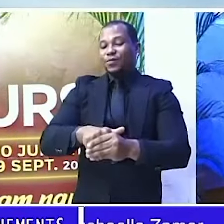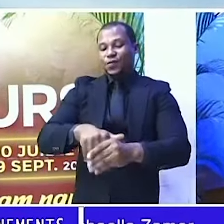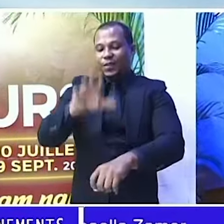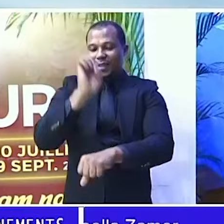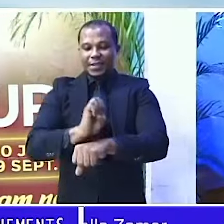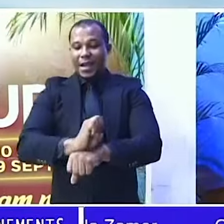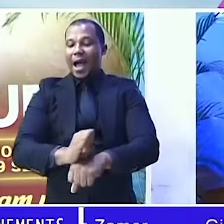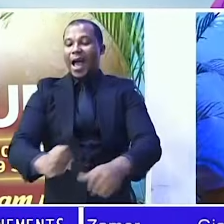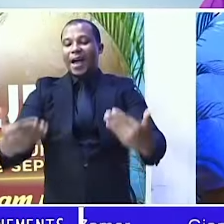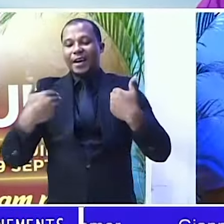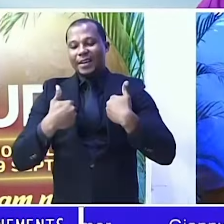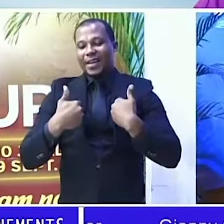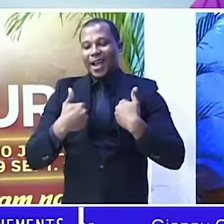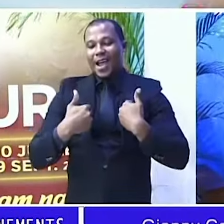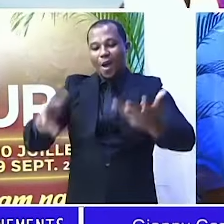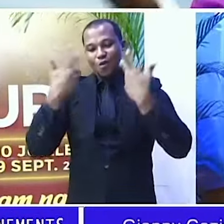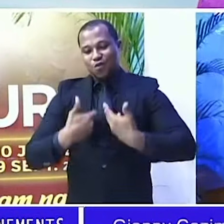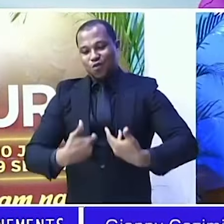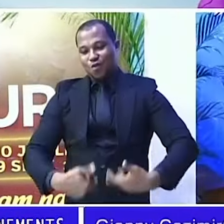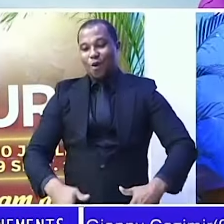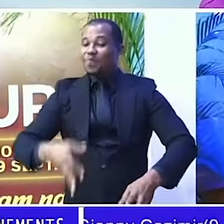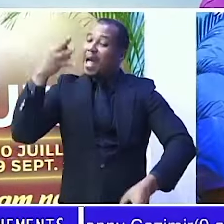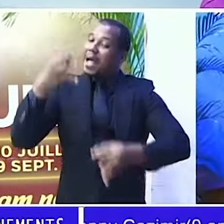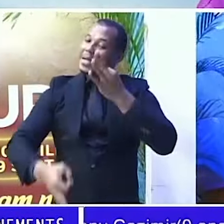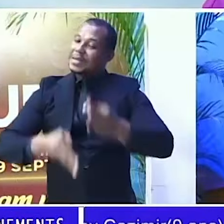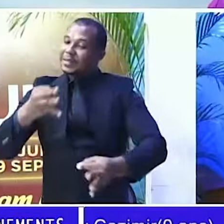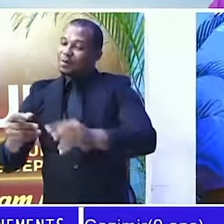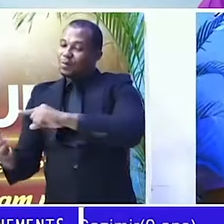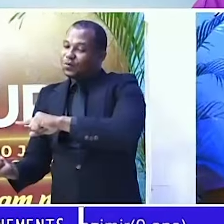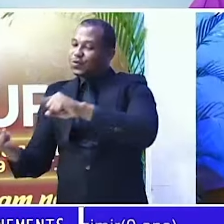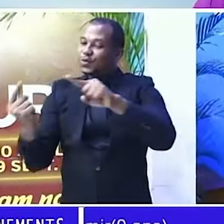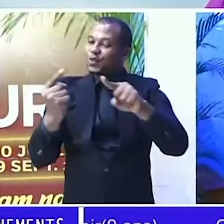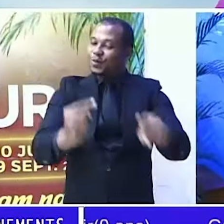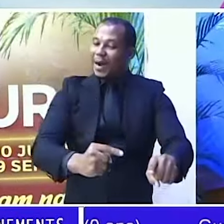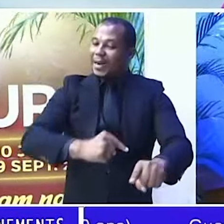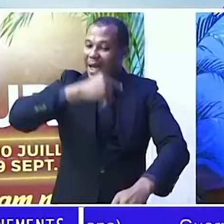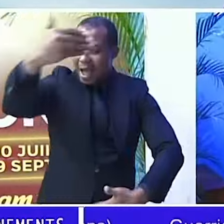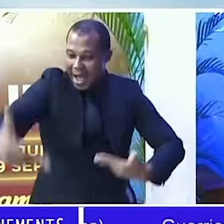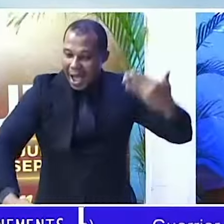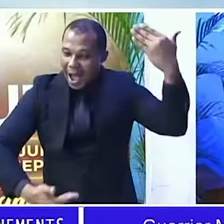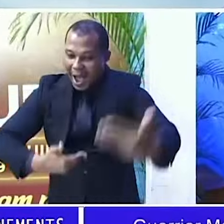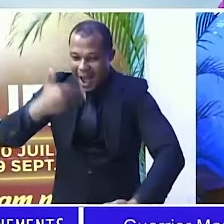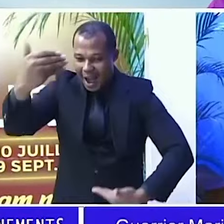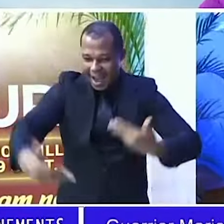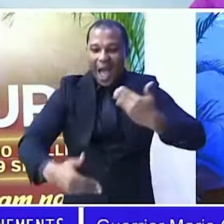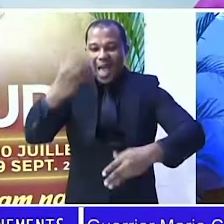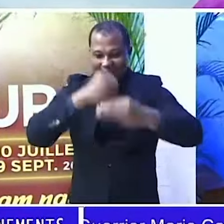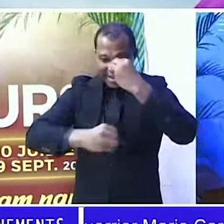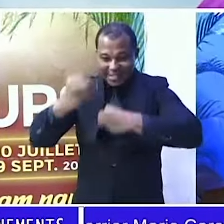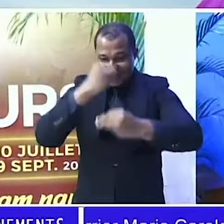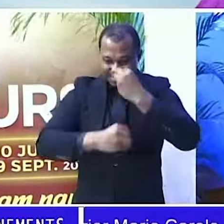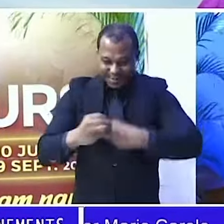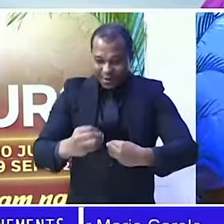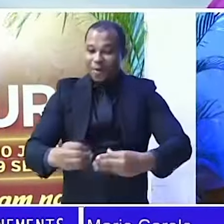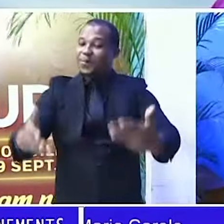pral dans réception robe réception pas robe pour venir dans l'église dans mariage des fois mon yo confus mon mettons rad comme